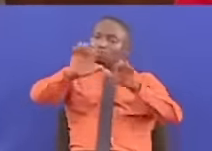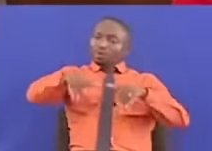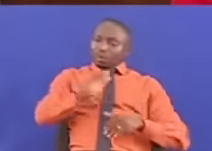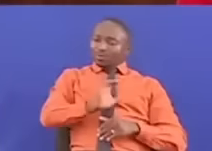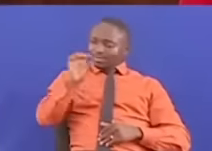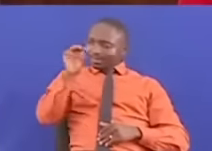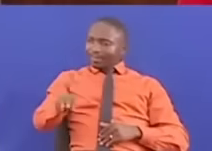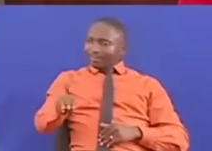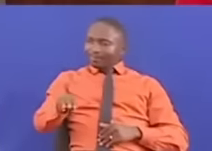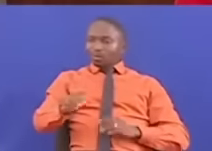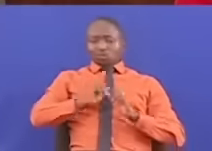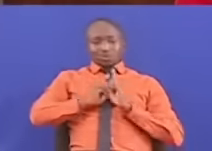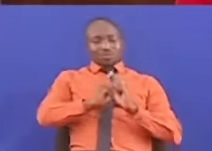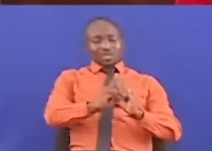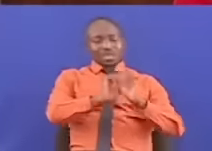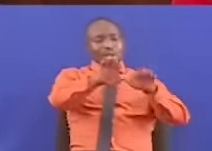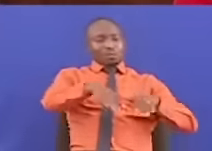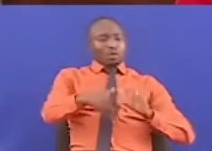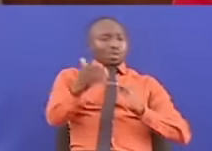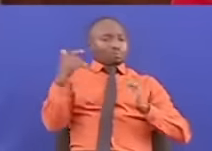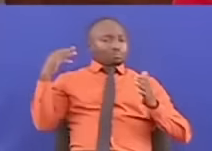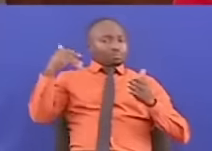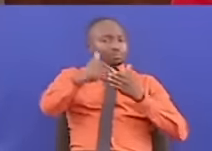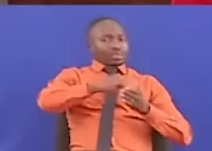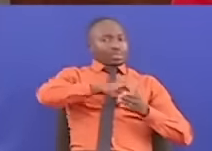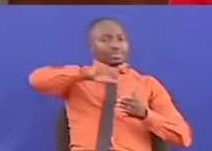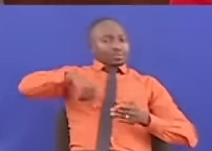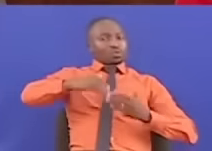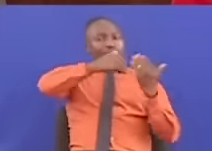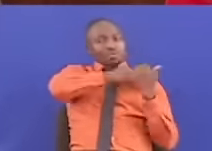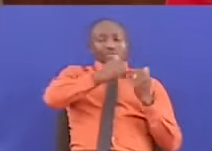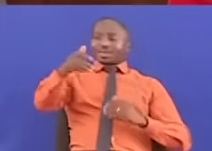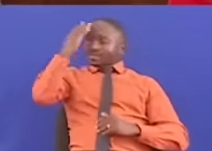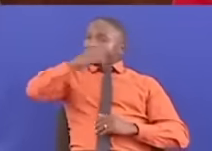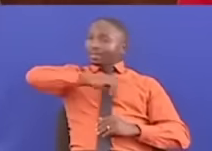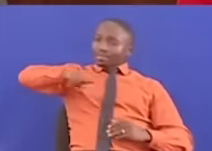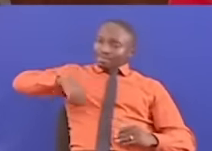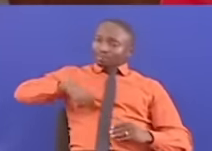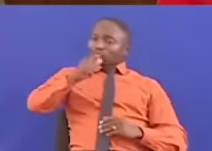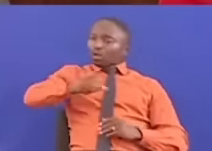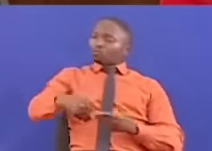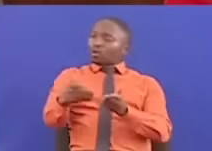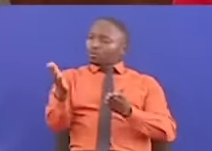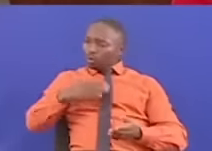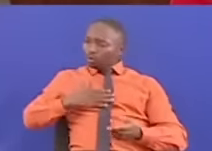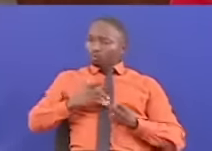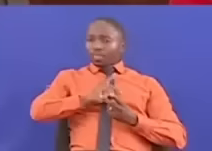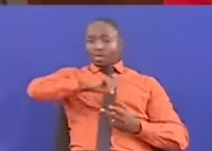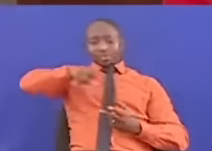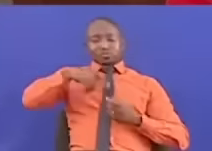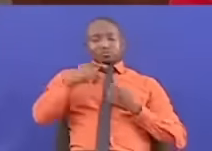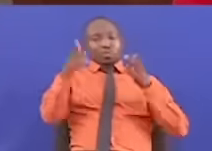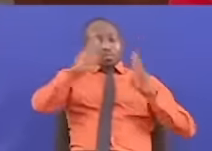mapu na tuma mae ilop sisi ndio wye serali hi ya kwetu ha watu ni wa kwetu tuki